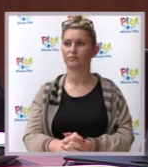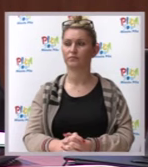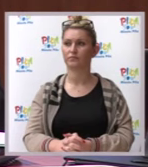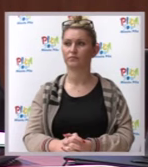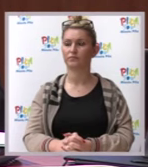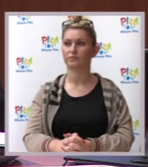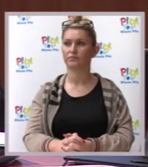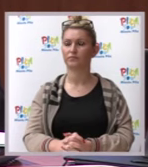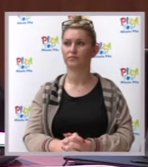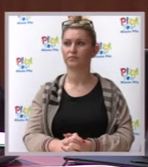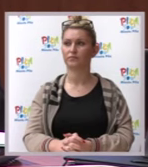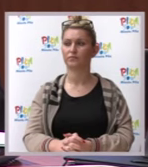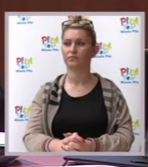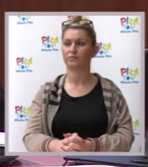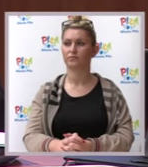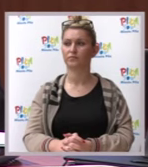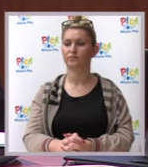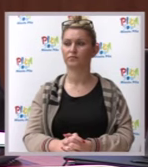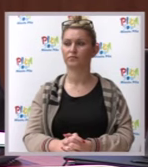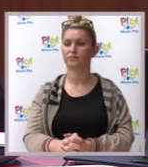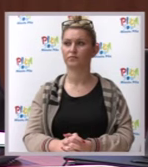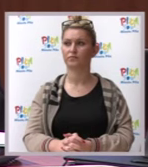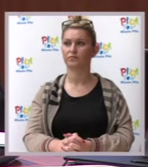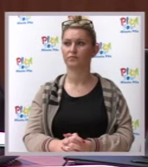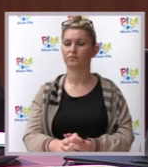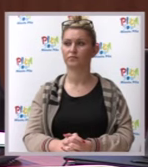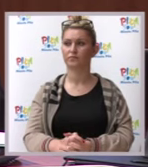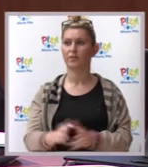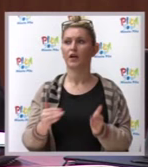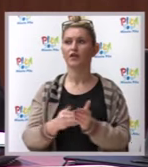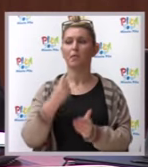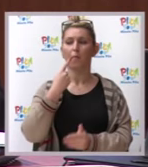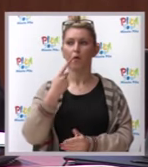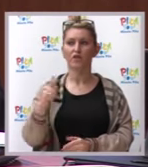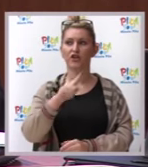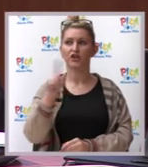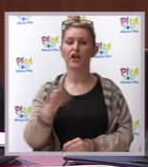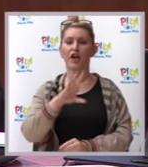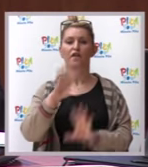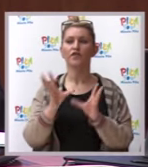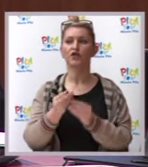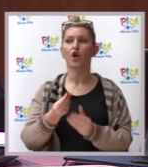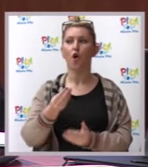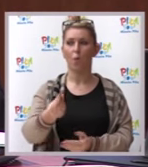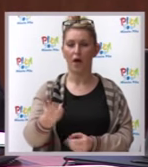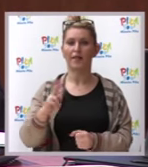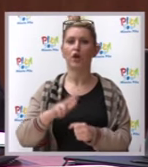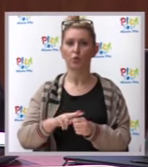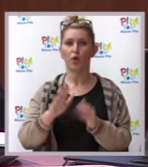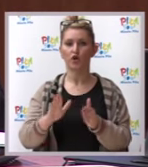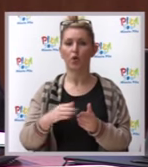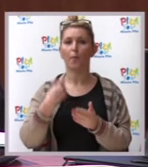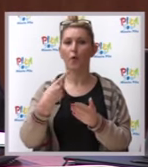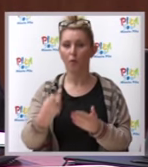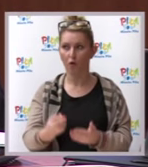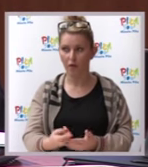że te stawki, które zostały zaproponowane, w znacznym stopniu odbiegają od tych, które przewiduje